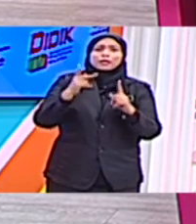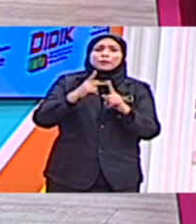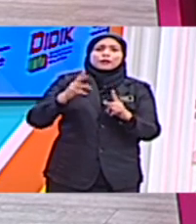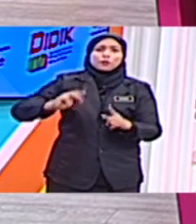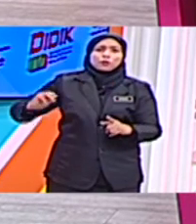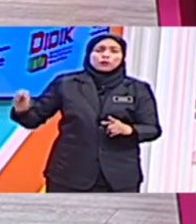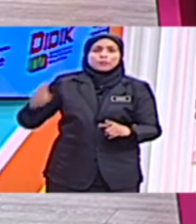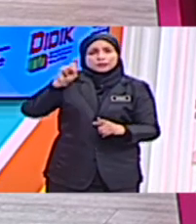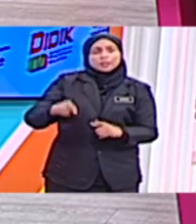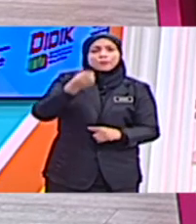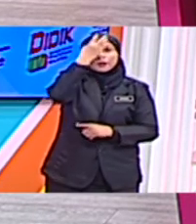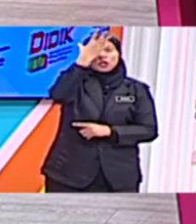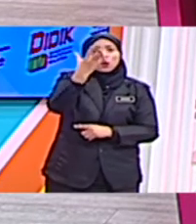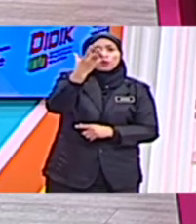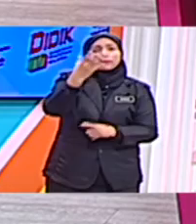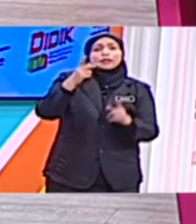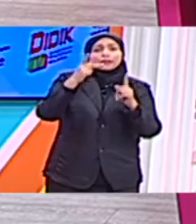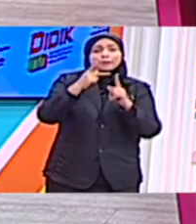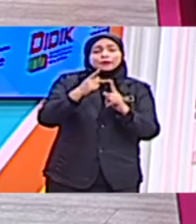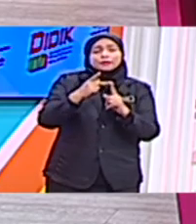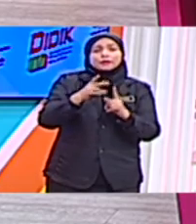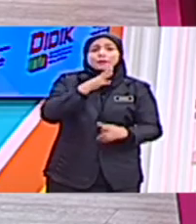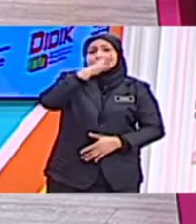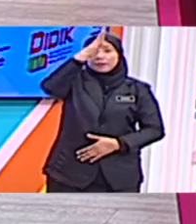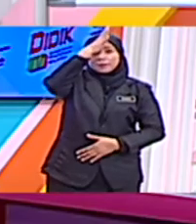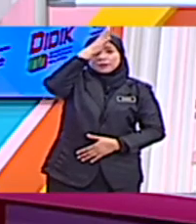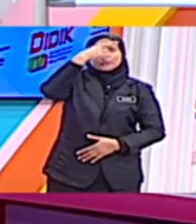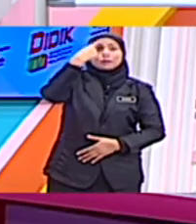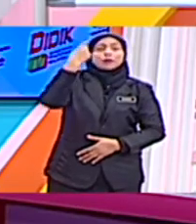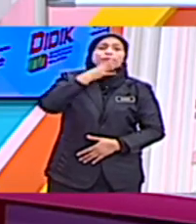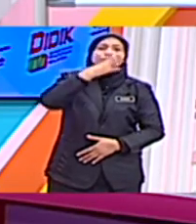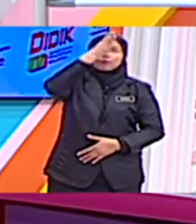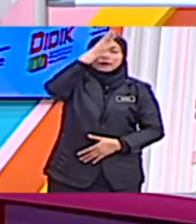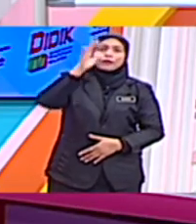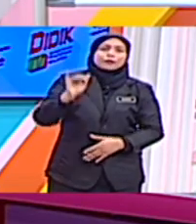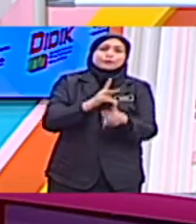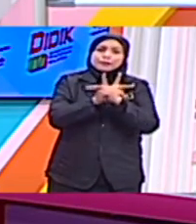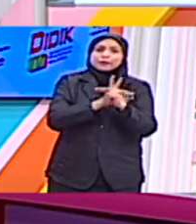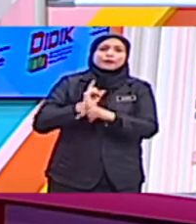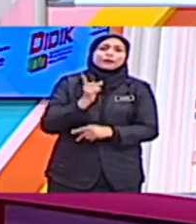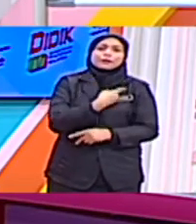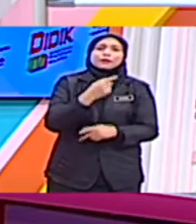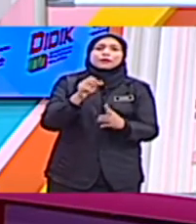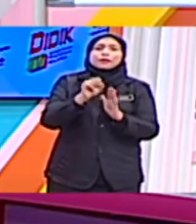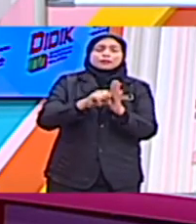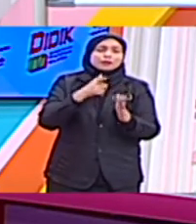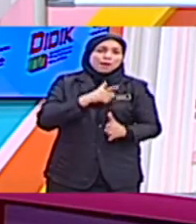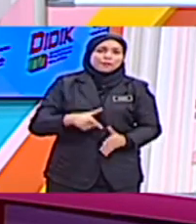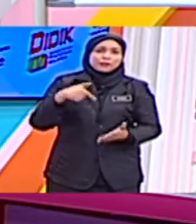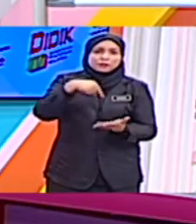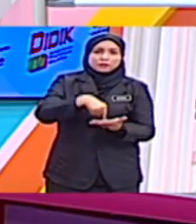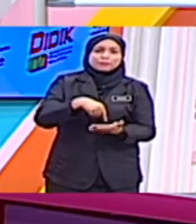pada ibu bapa. Sebab ibu bapalah yang menjaga kita, yang melahirkan kita, yang membesarkan kita. Jadi merekalah yang bertanggungjawab untuk